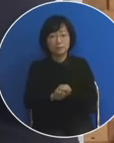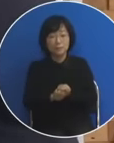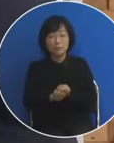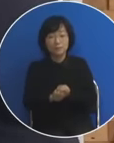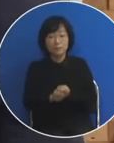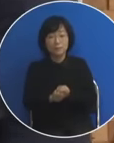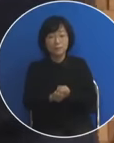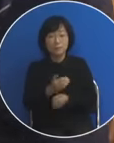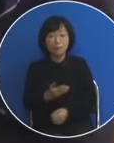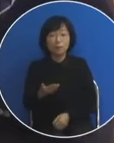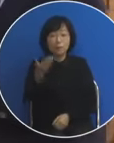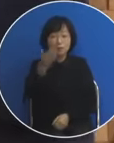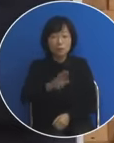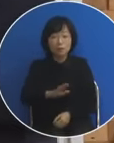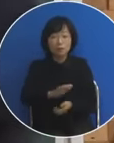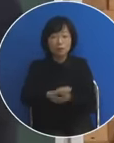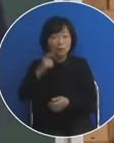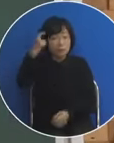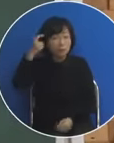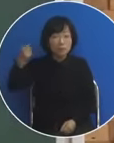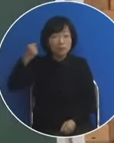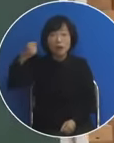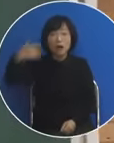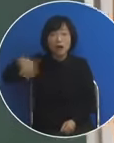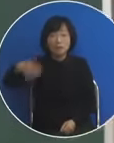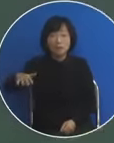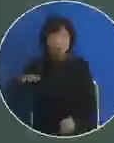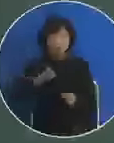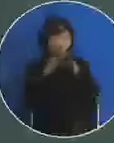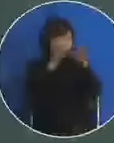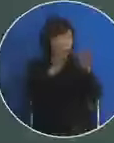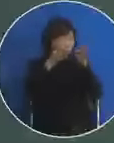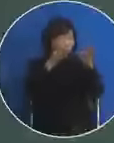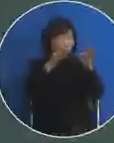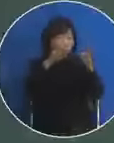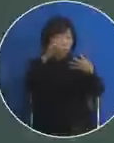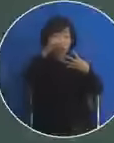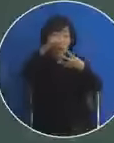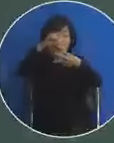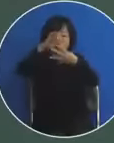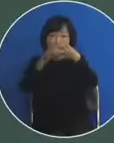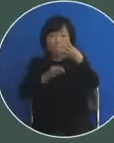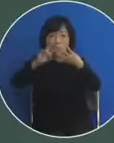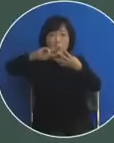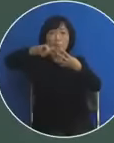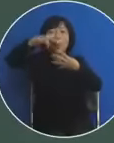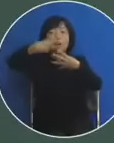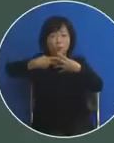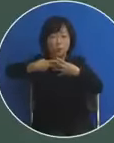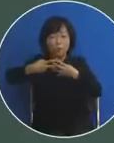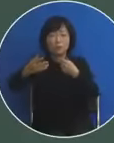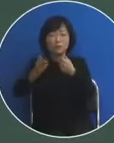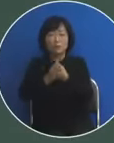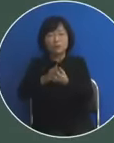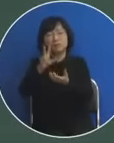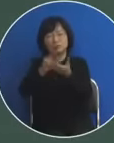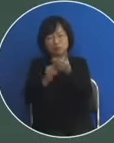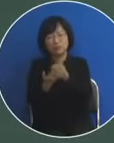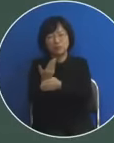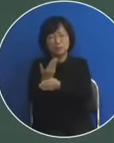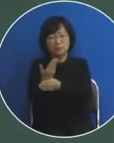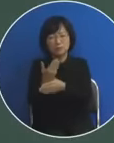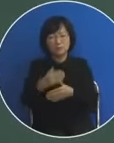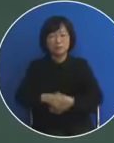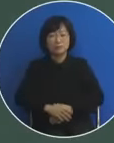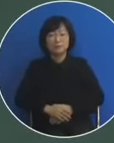때문에 계속 문제 오는 거예요. But problems continue to come because this order has changed. 이건 그냥 아니고 여러분 꼭 들으셔야 됩니다. Not for nothing, you must listen to